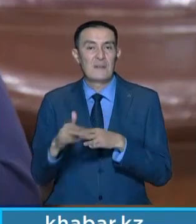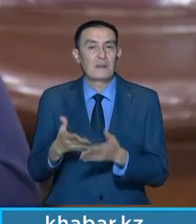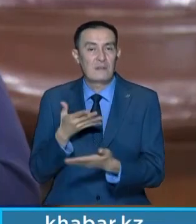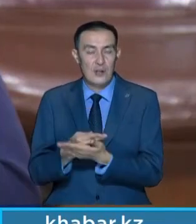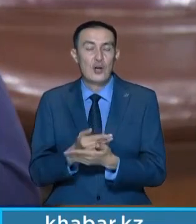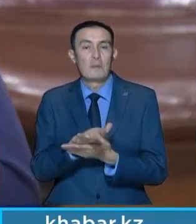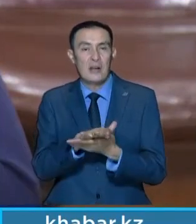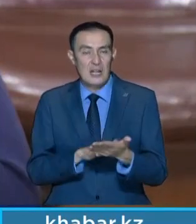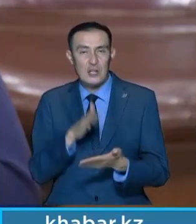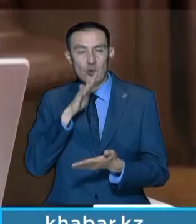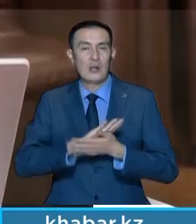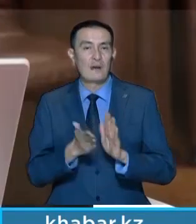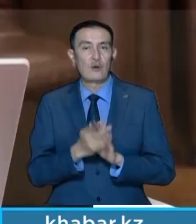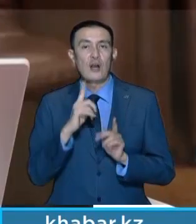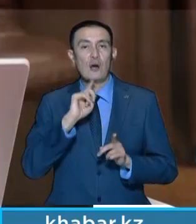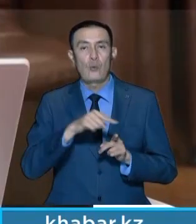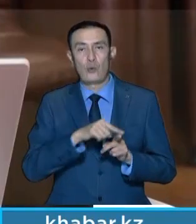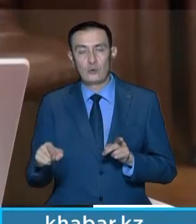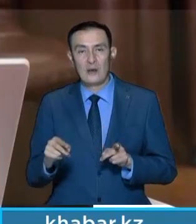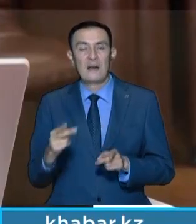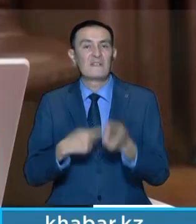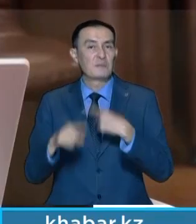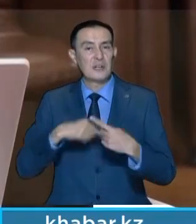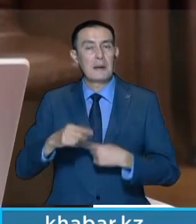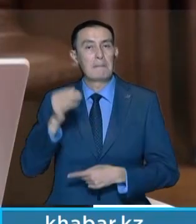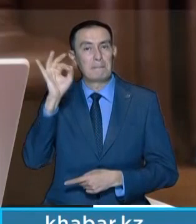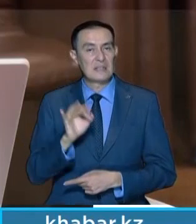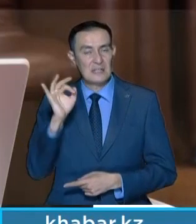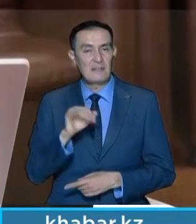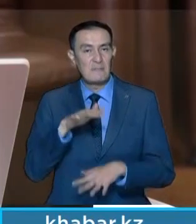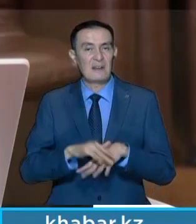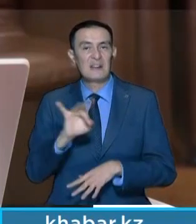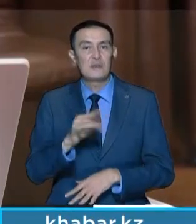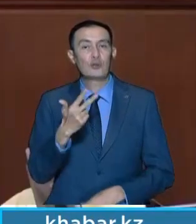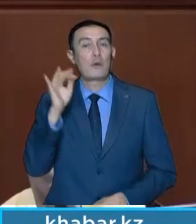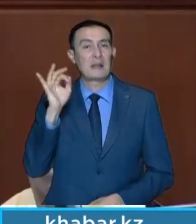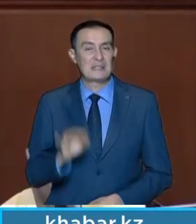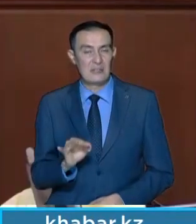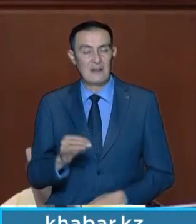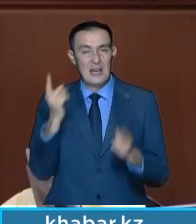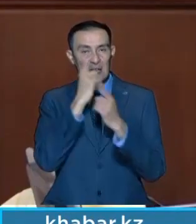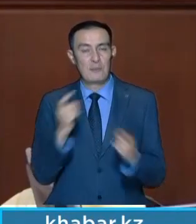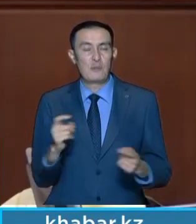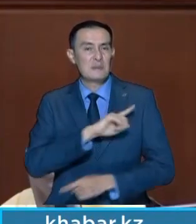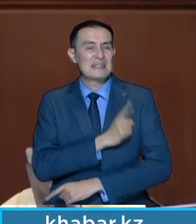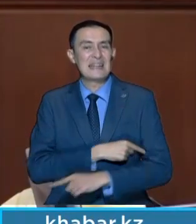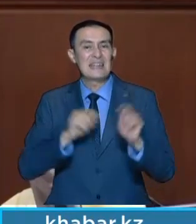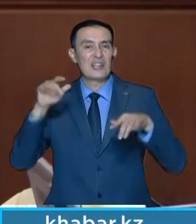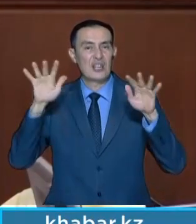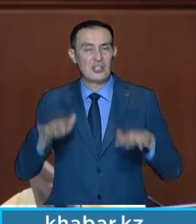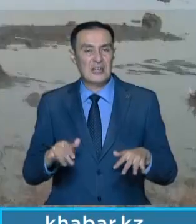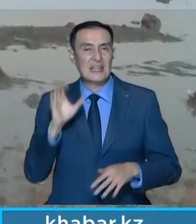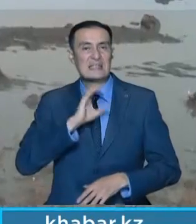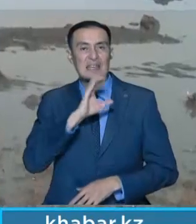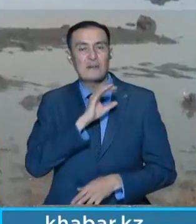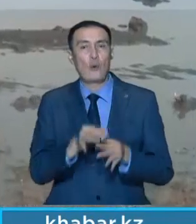продлят срок договора на год но с возмещением банковских вознаграждений в размере 3% напомню сильные дожди на севере страны